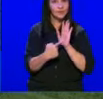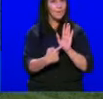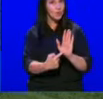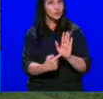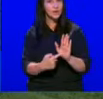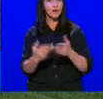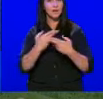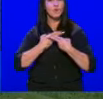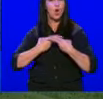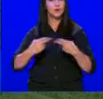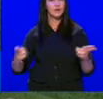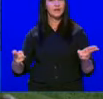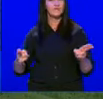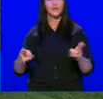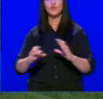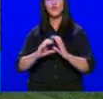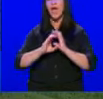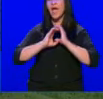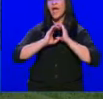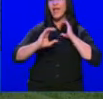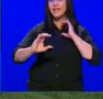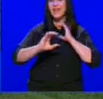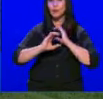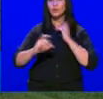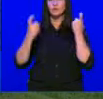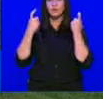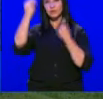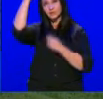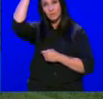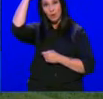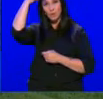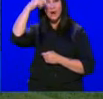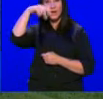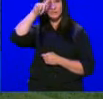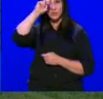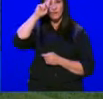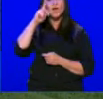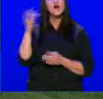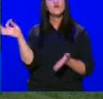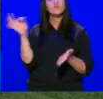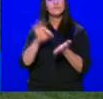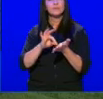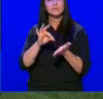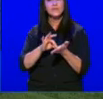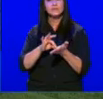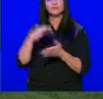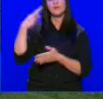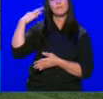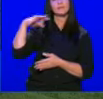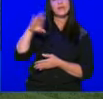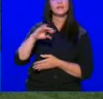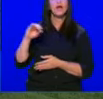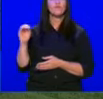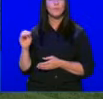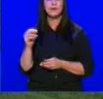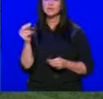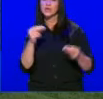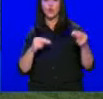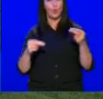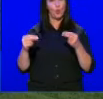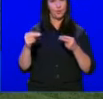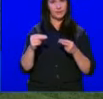на откриването на интерконектора Гърция-България преди седмица в София, в присъствието на президента на Европейската